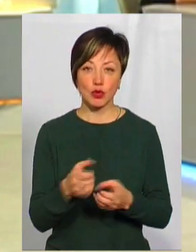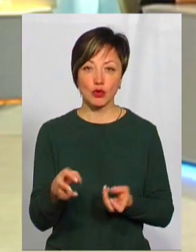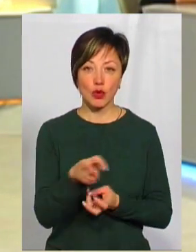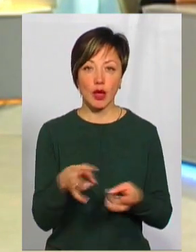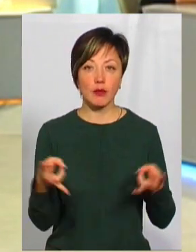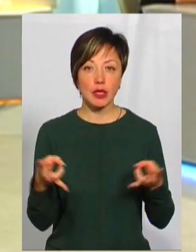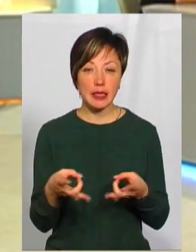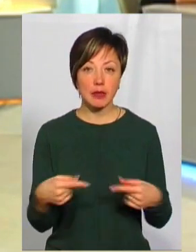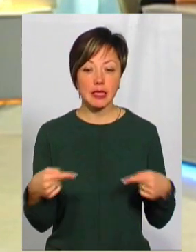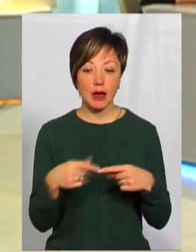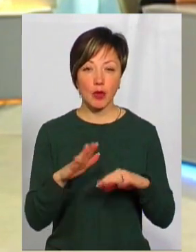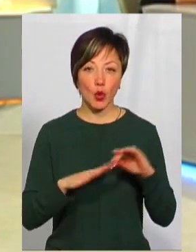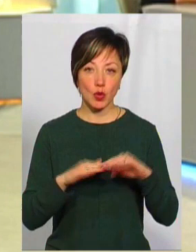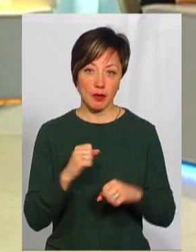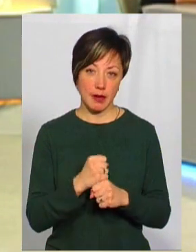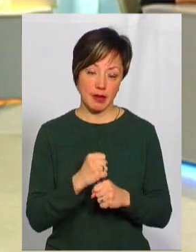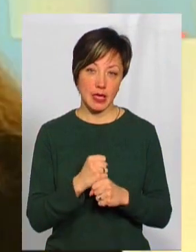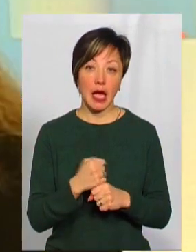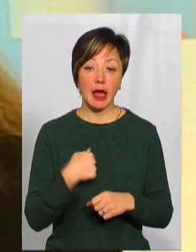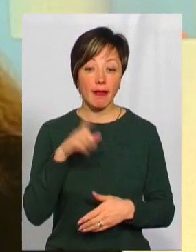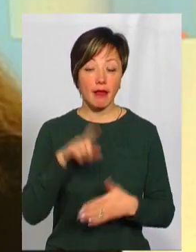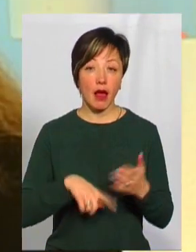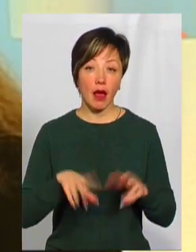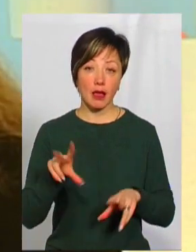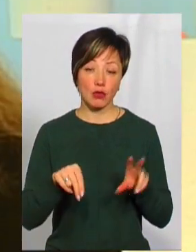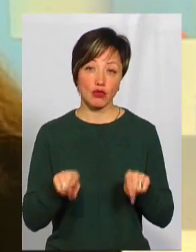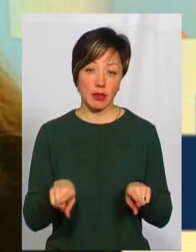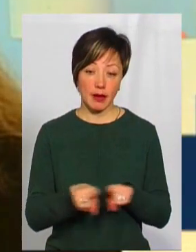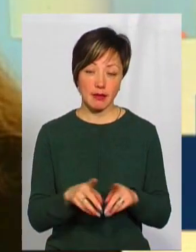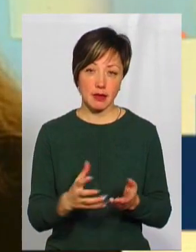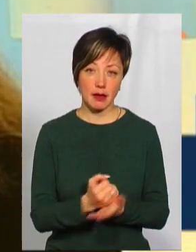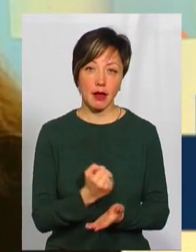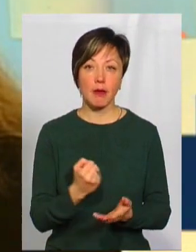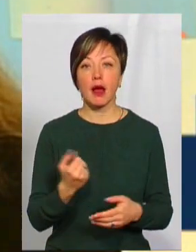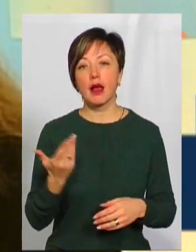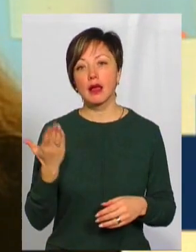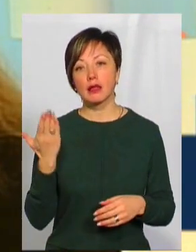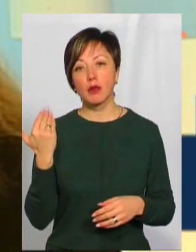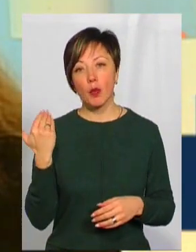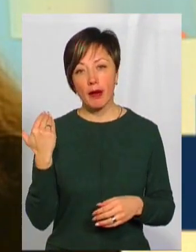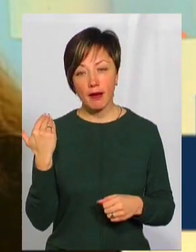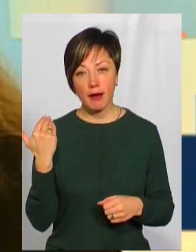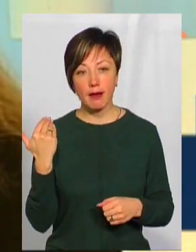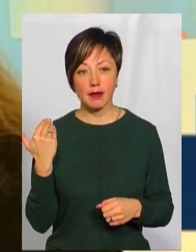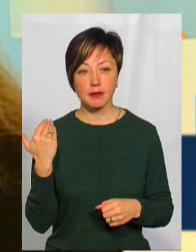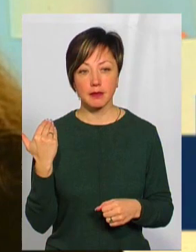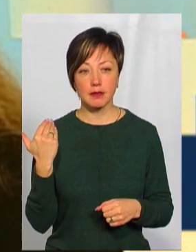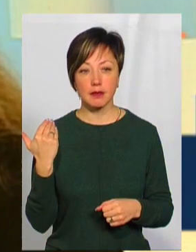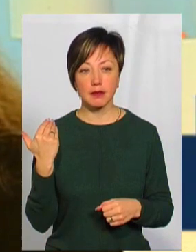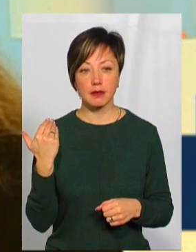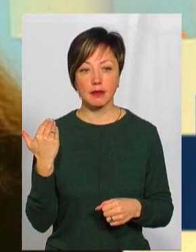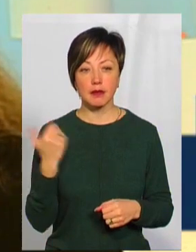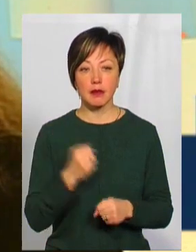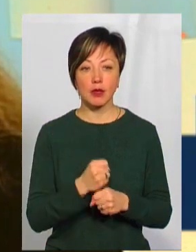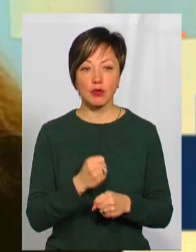де потрібна саме ручна праця. Я надіюся, що ми таки знайдемо. З попередніми, якби